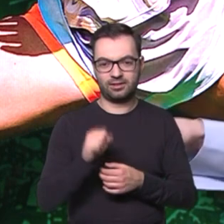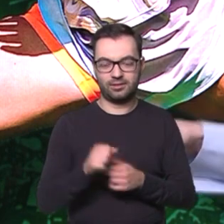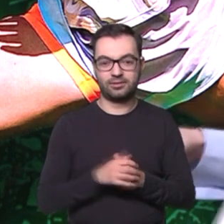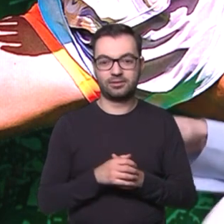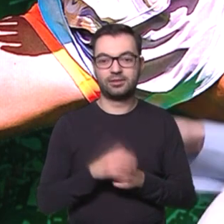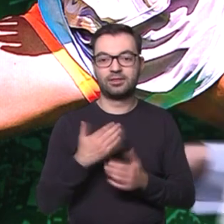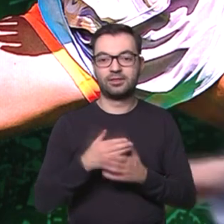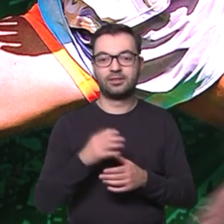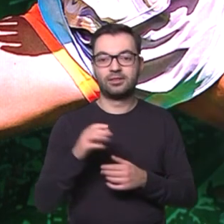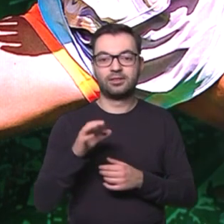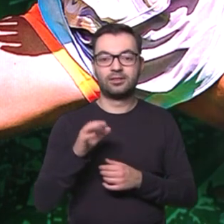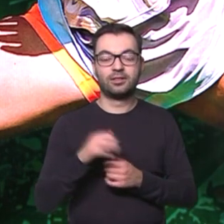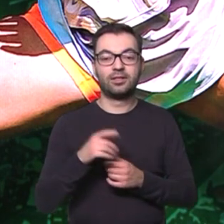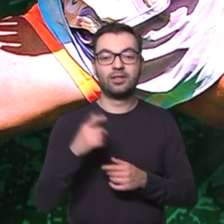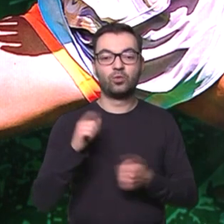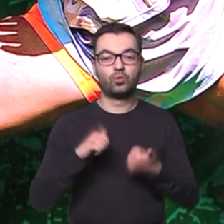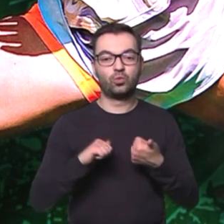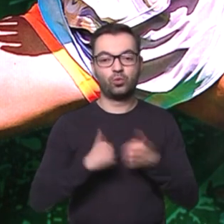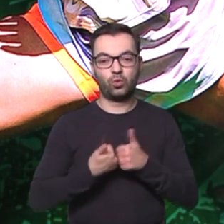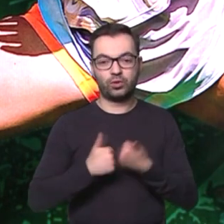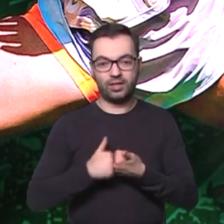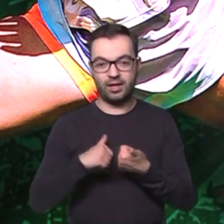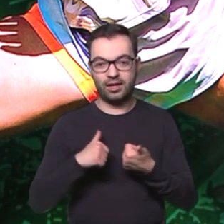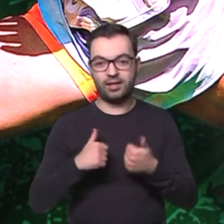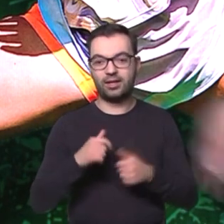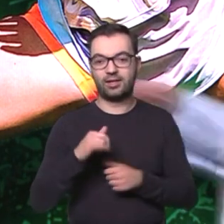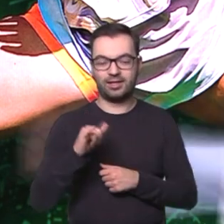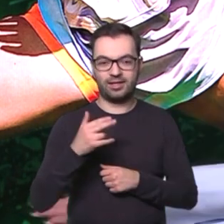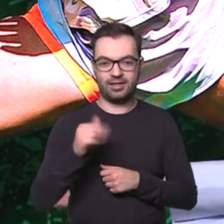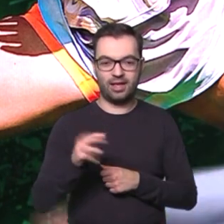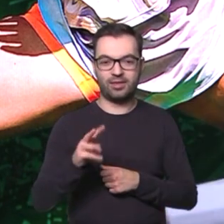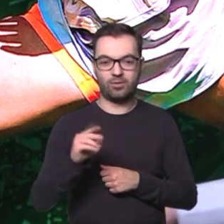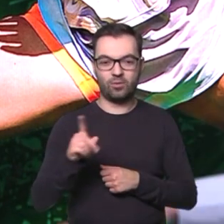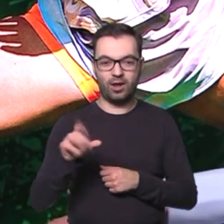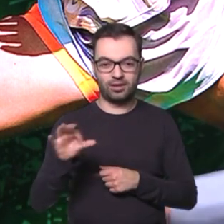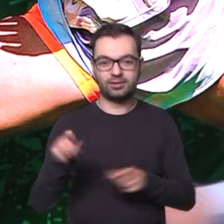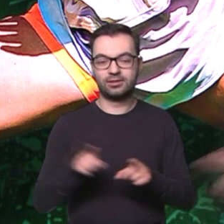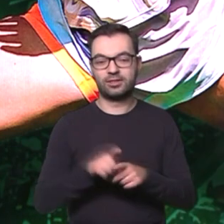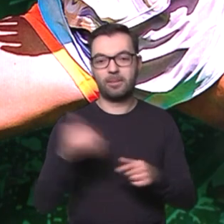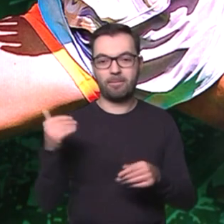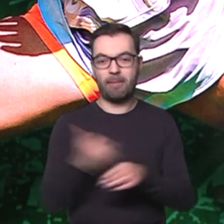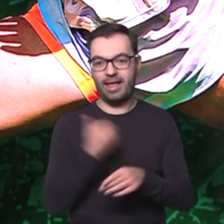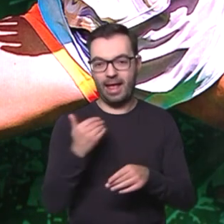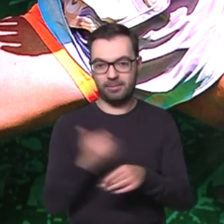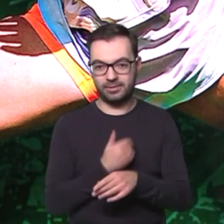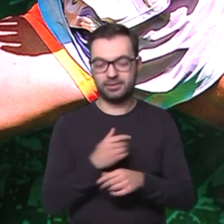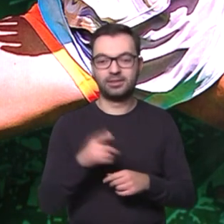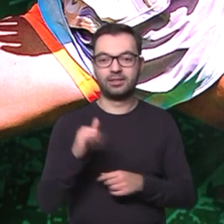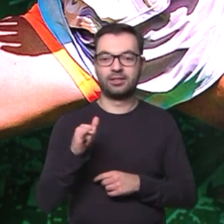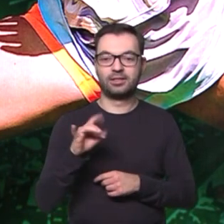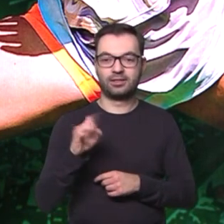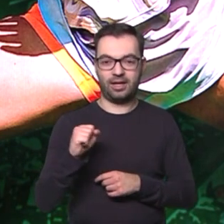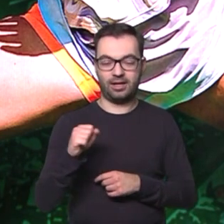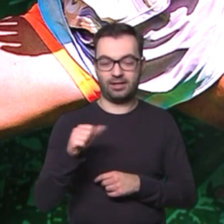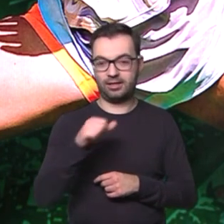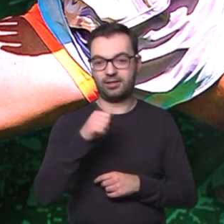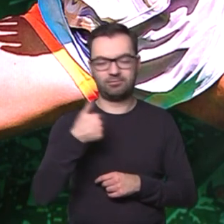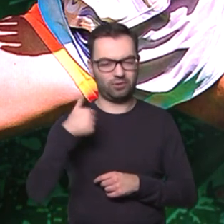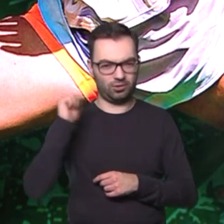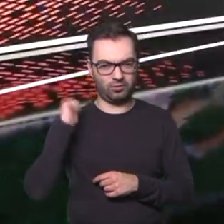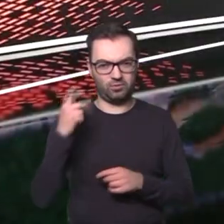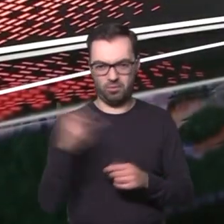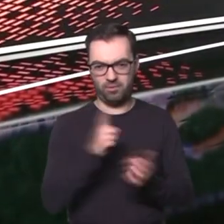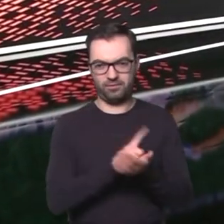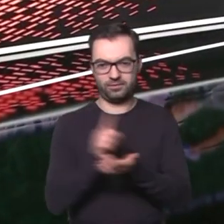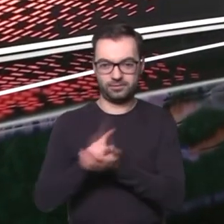turnieje Sunshine Double, czyli właśnie turniej w Indian Wells i turniej w Miami, który Iga i w zeszłym roku jeden i drugi wygrała,